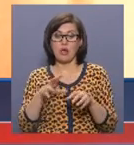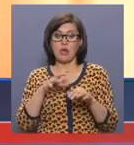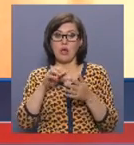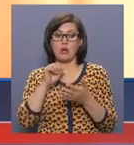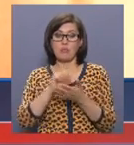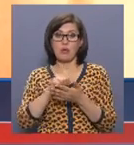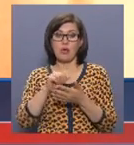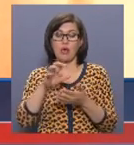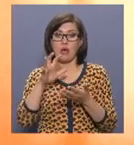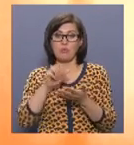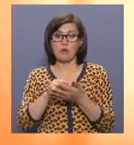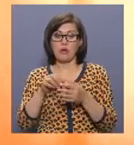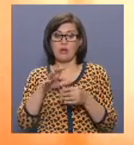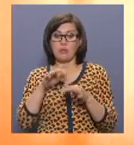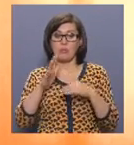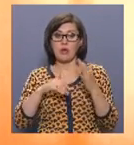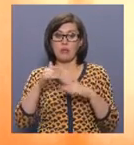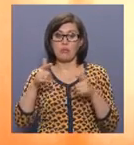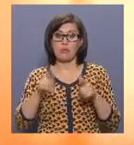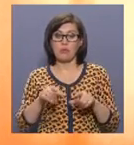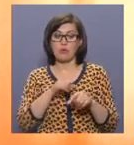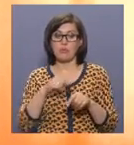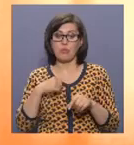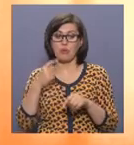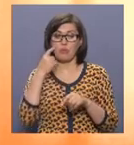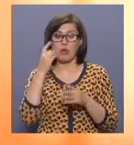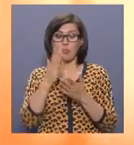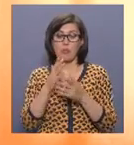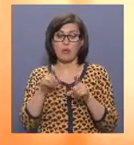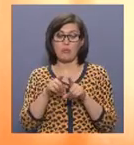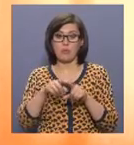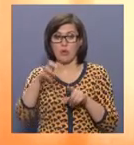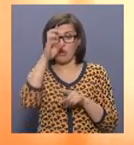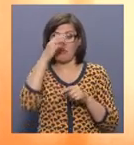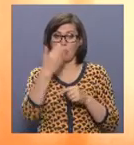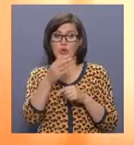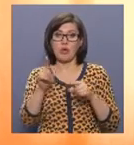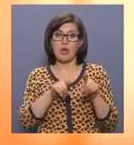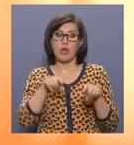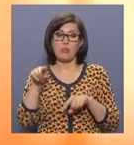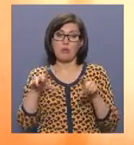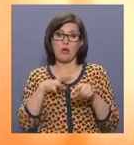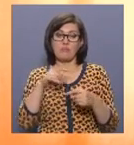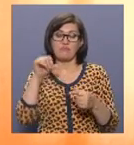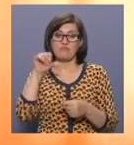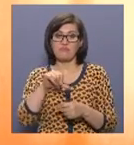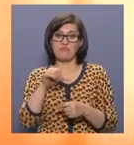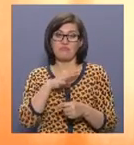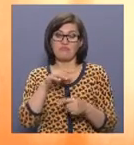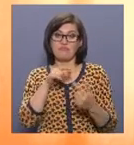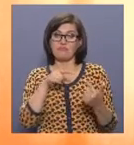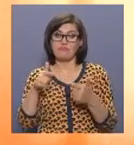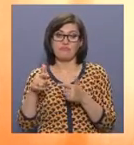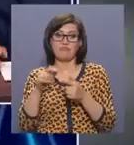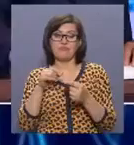басылықпен айналысып бітпей жатқанда, практика жүзінде өздеріңізде көріп отырсыздар, еліміз мұндай кибер шабуылдарға тойтарыс беруге дайын